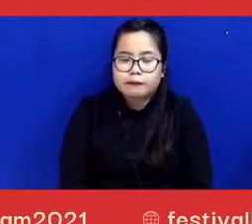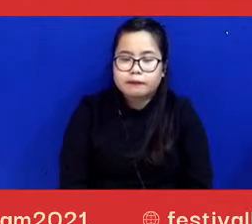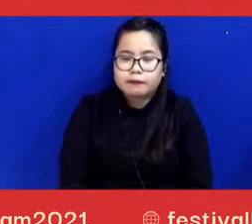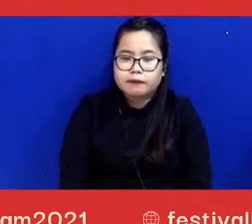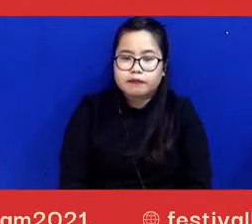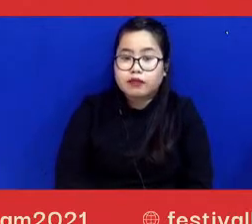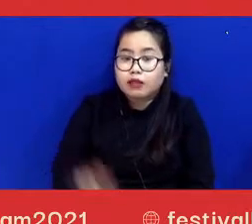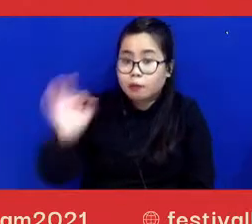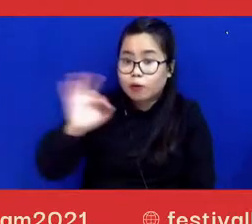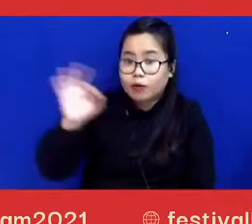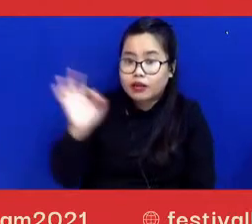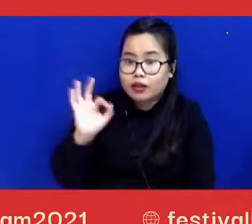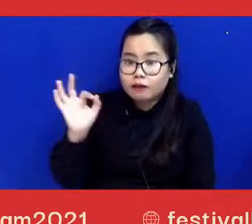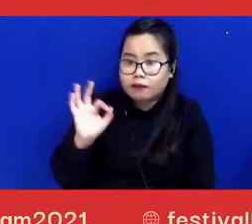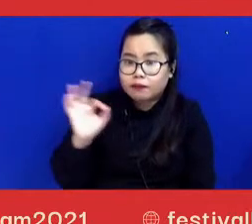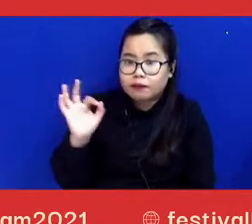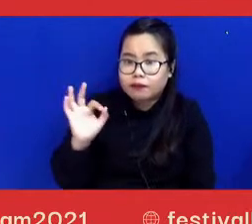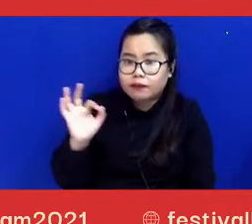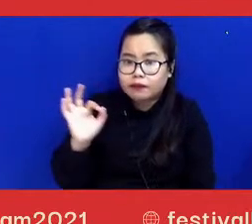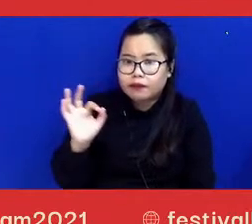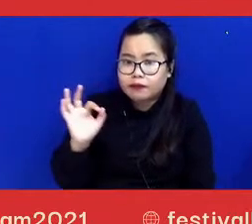belum ada.